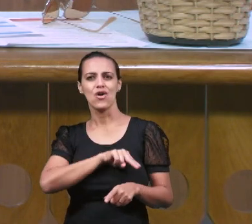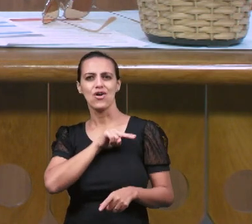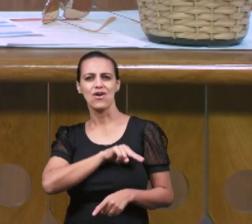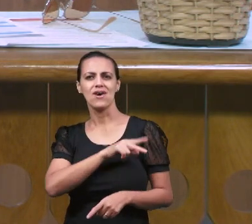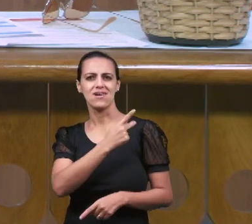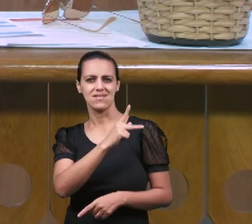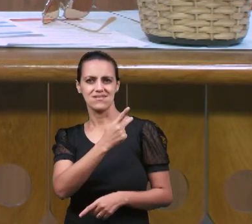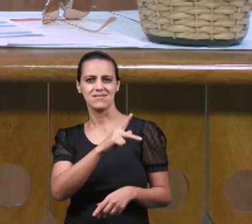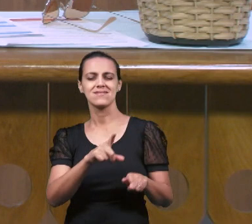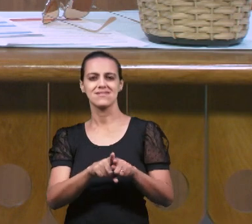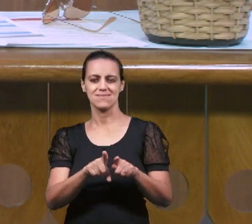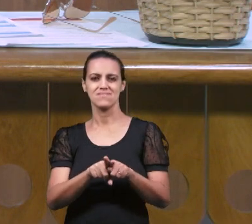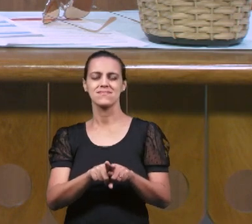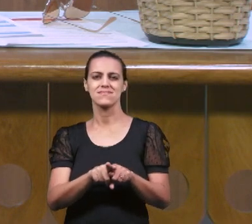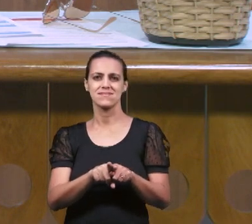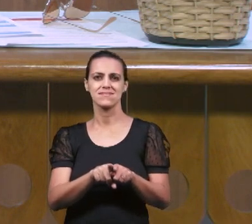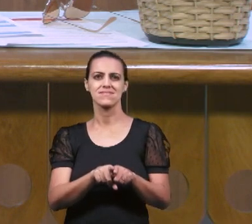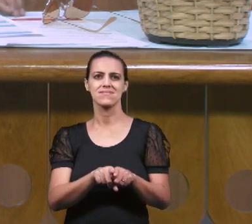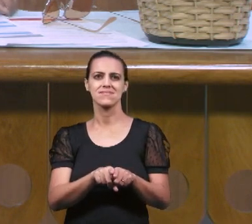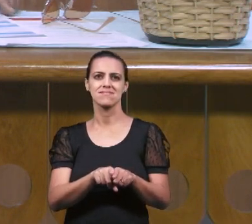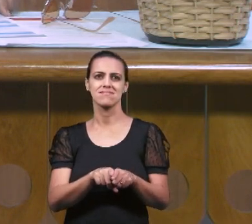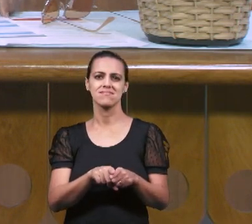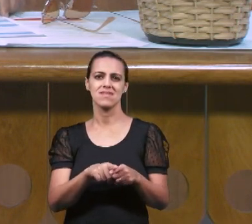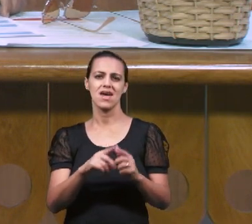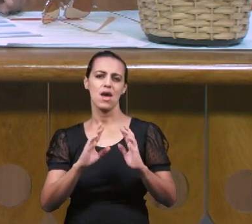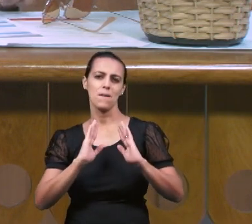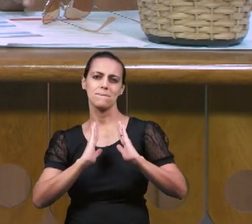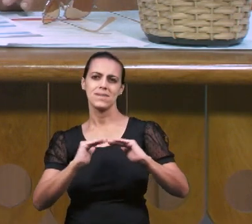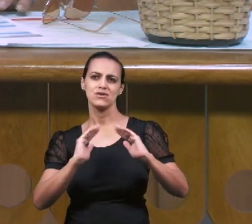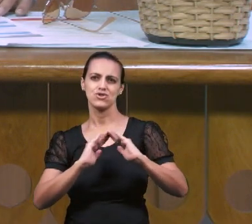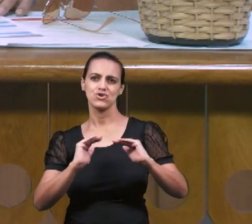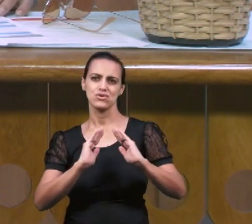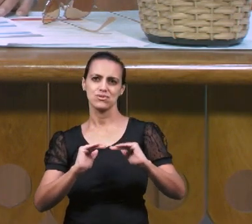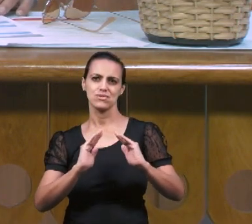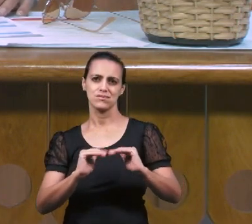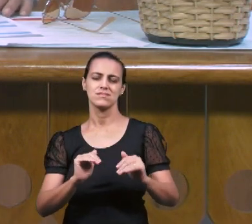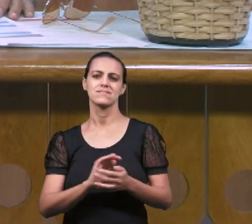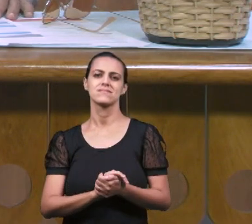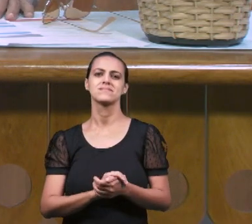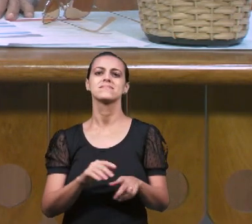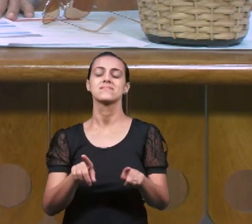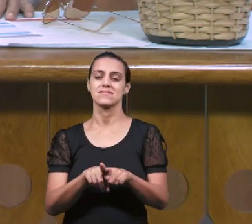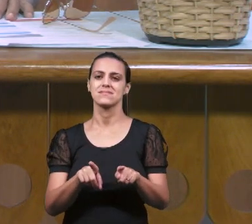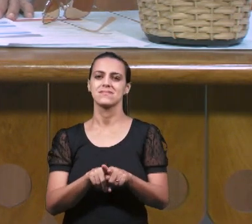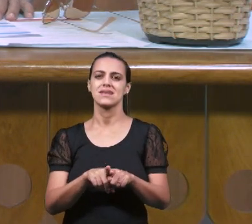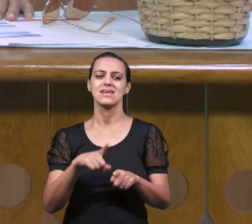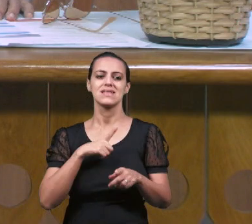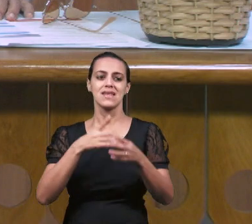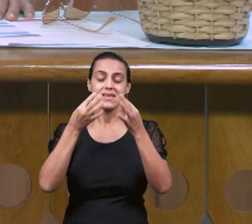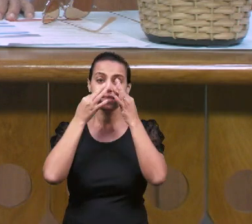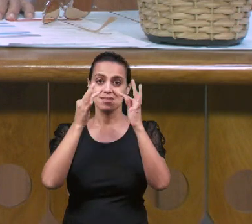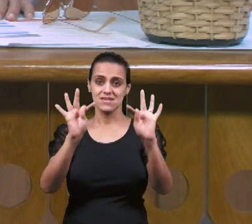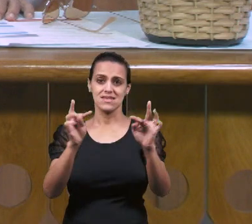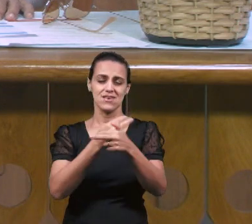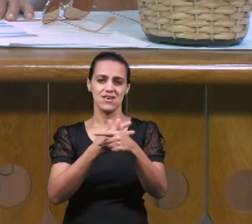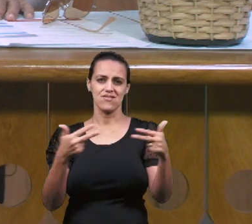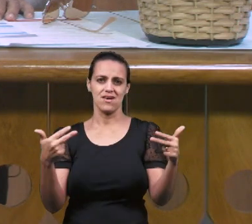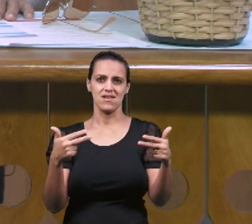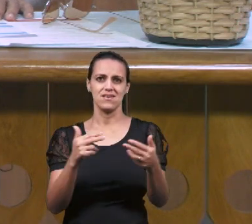Ici, quelques questions. Nous avons des témoignages. Nous avons vu de manière